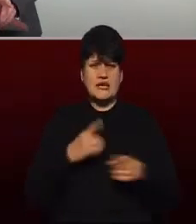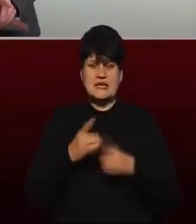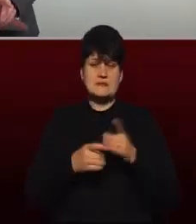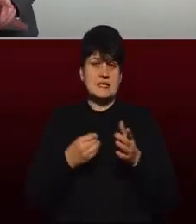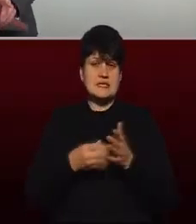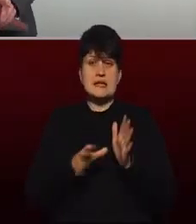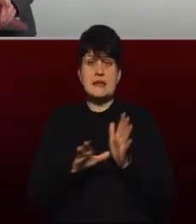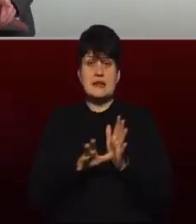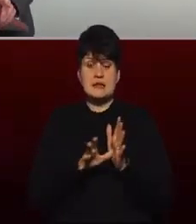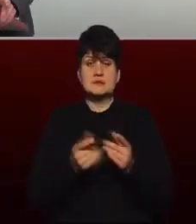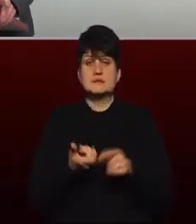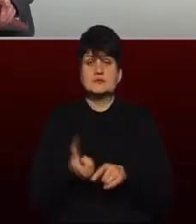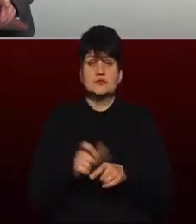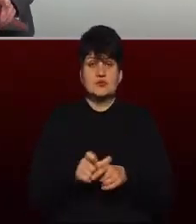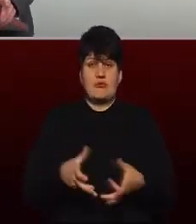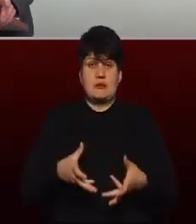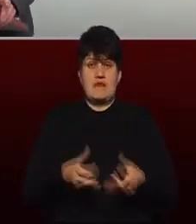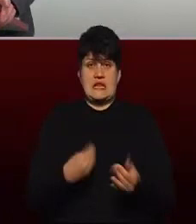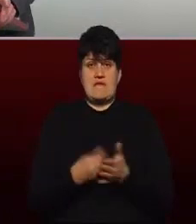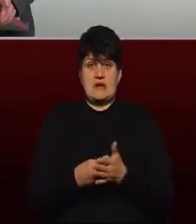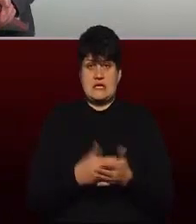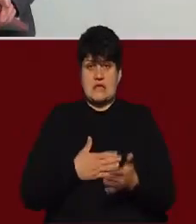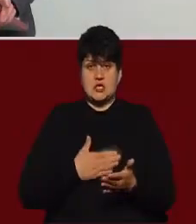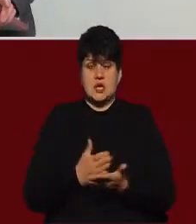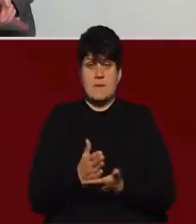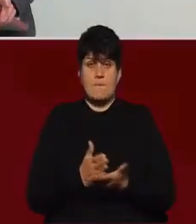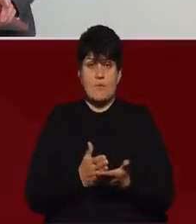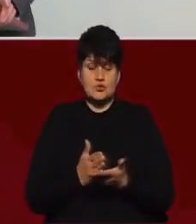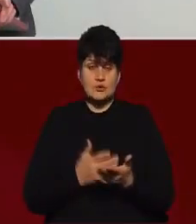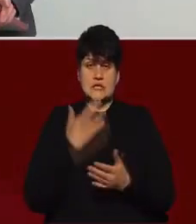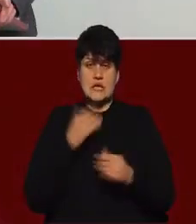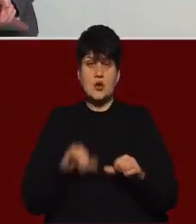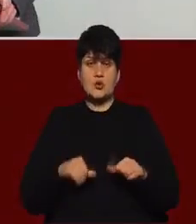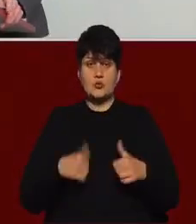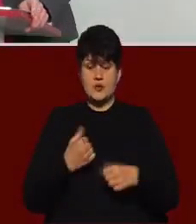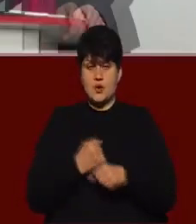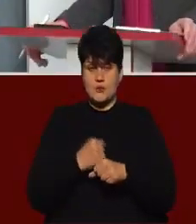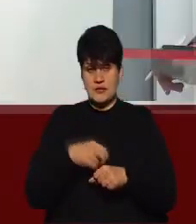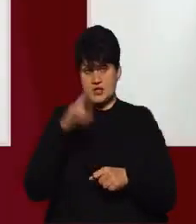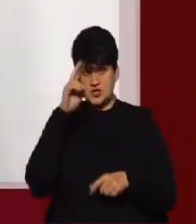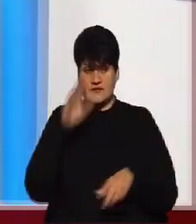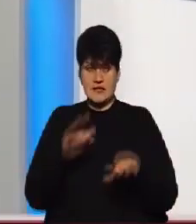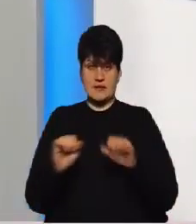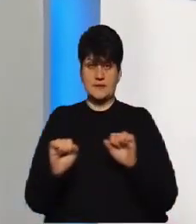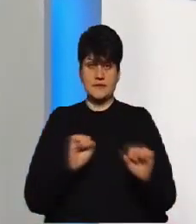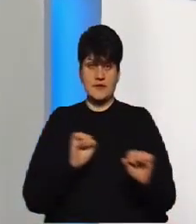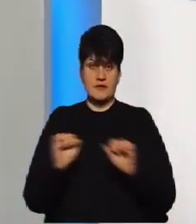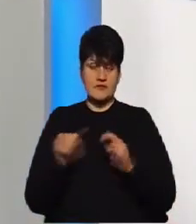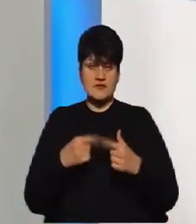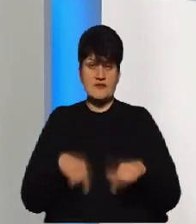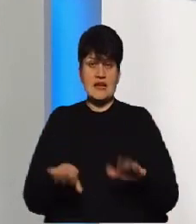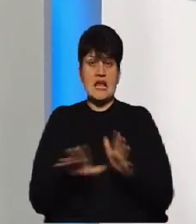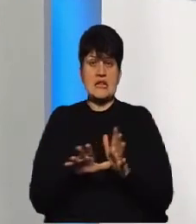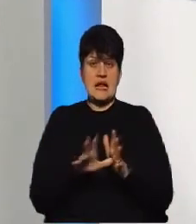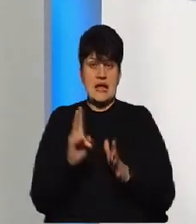суттєво впливає на вартість наших послуг. Відповідно, Національна комісія, яка здійснює державне регулювання у сферах енергетики та комунальних послуг,